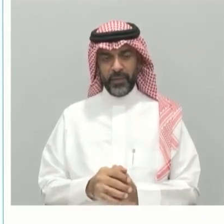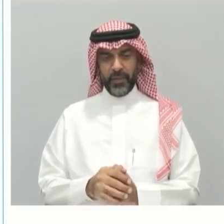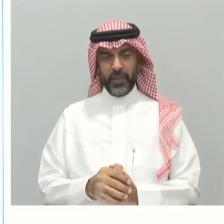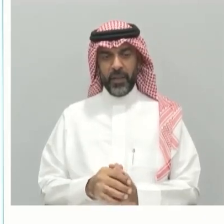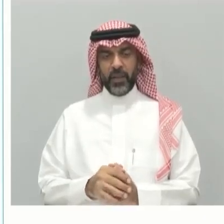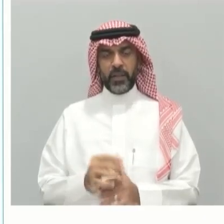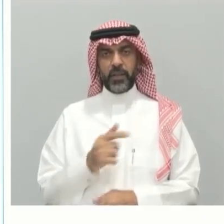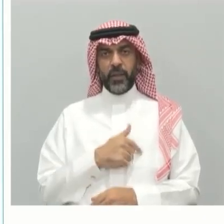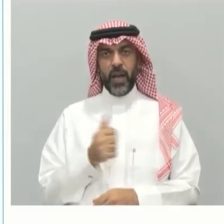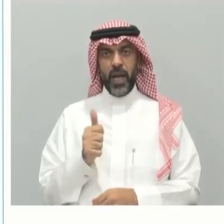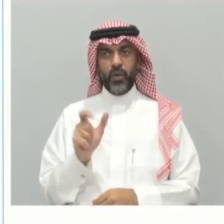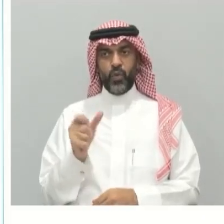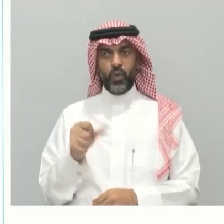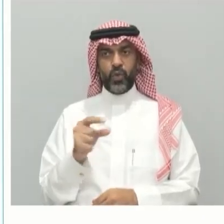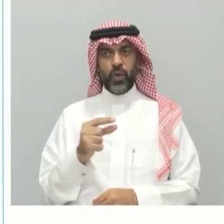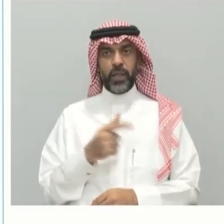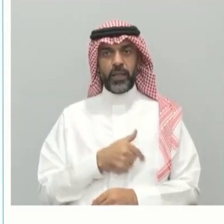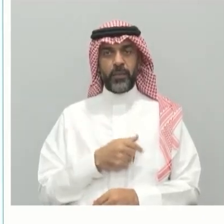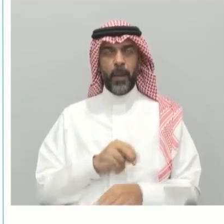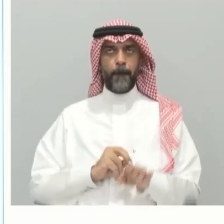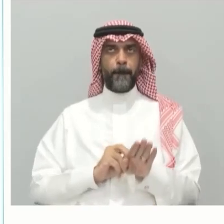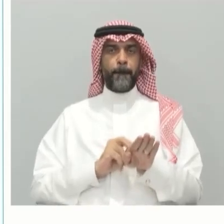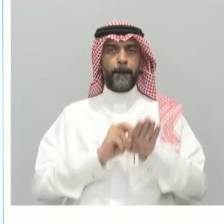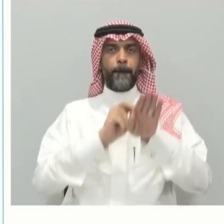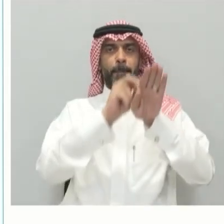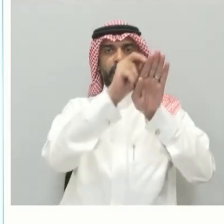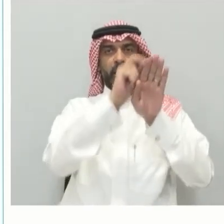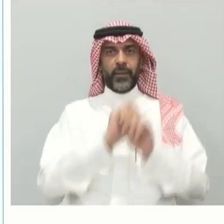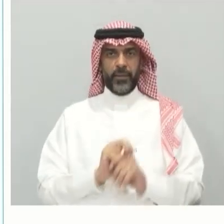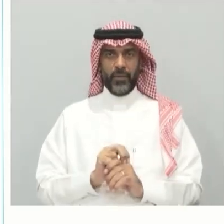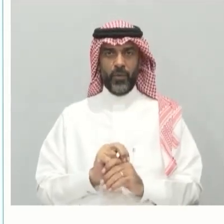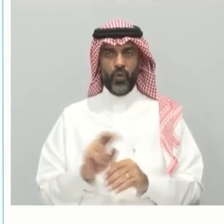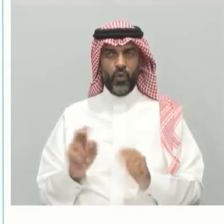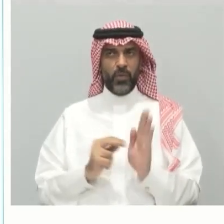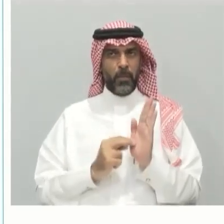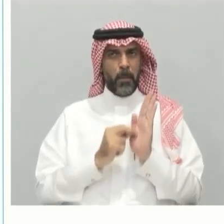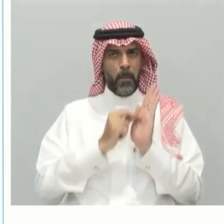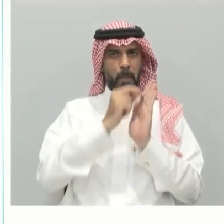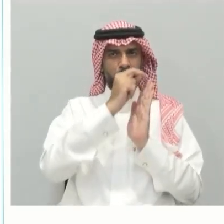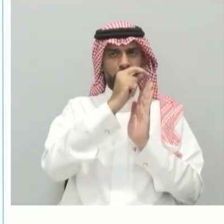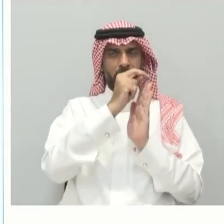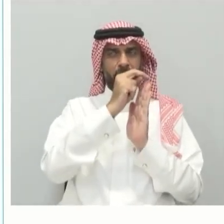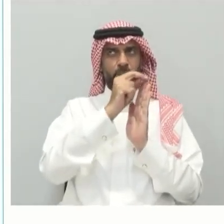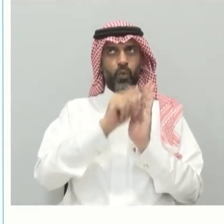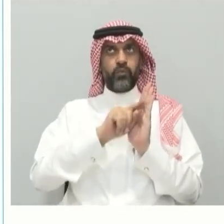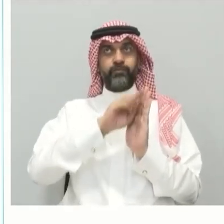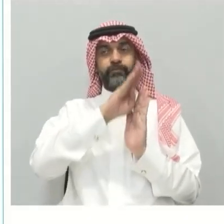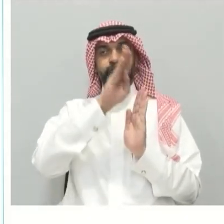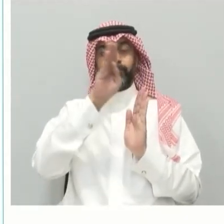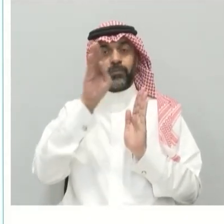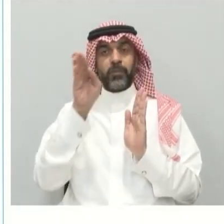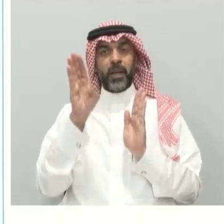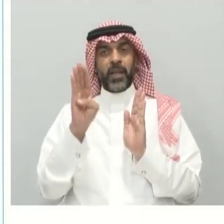سمينا الانود ماذا سميناه مصعد لانه من خلاله تصعد مين الالكترونات متجهه الى مين